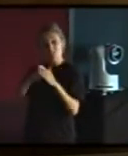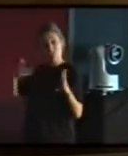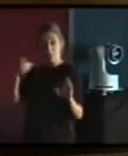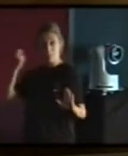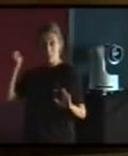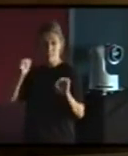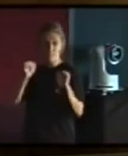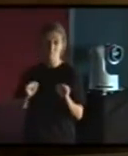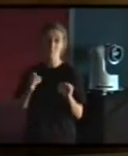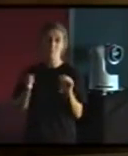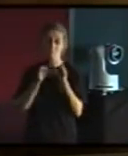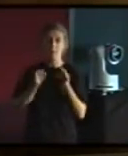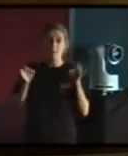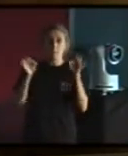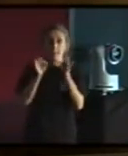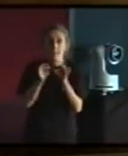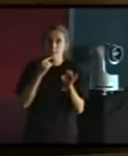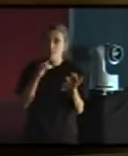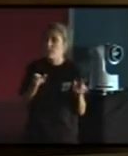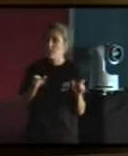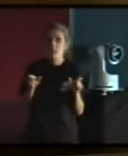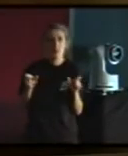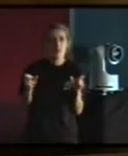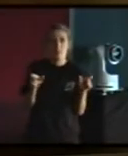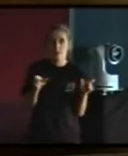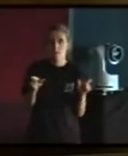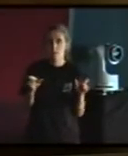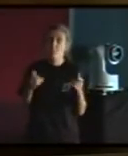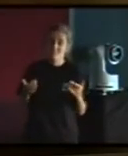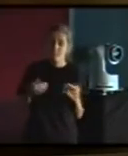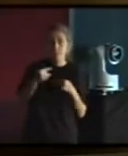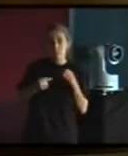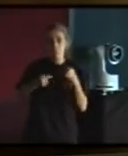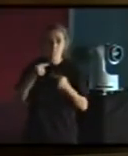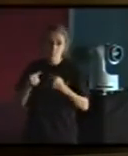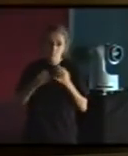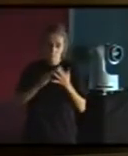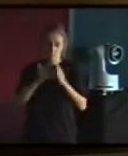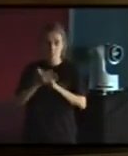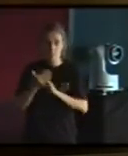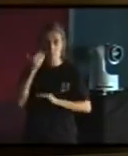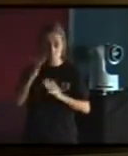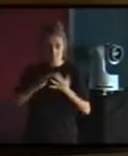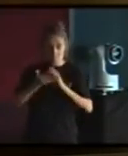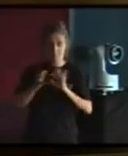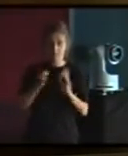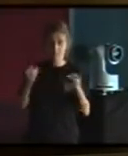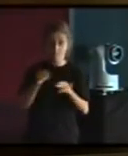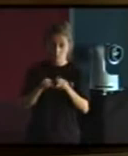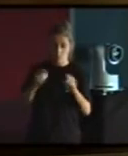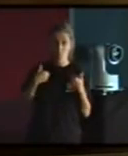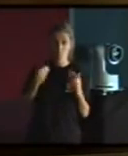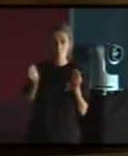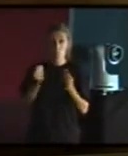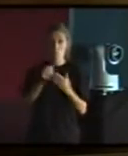est toujours, il faut être toujours aux aguets. On est dans la transformation. Si tu ne te transformes pas, tu disparais. Si tu ne changes pas, si